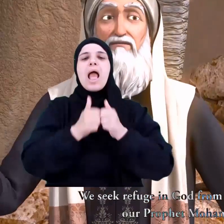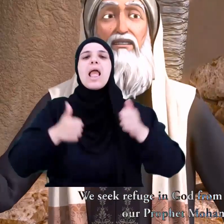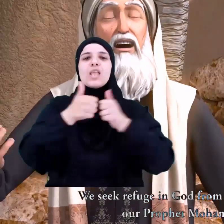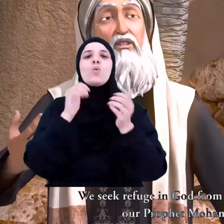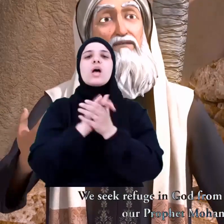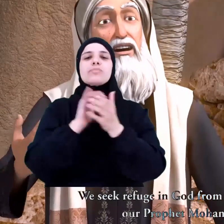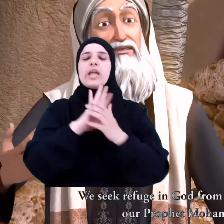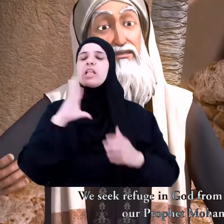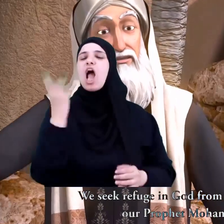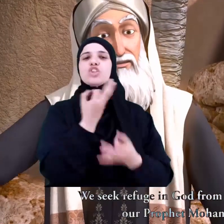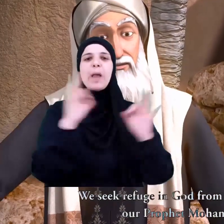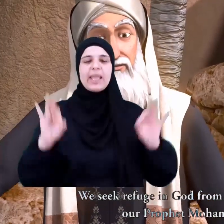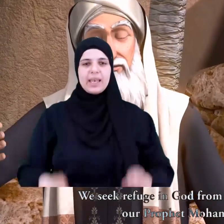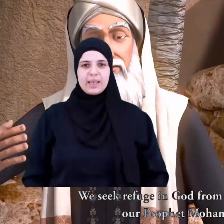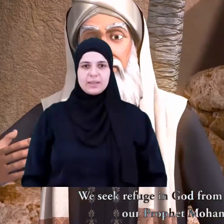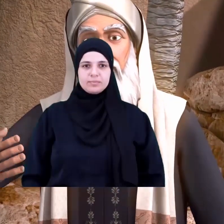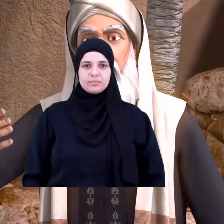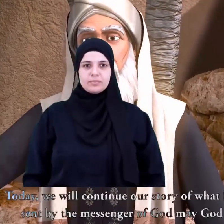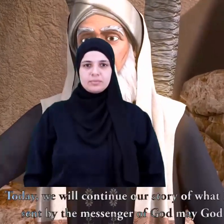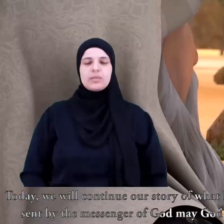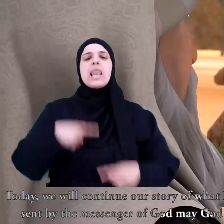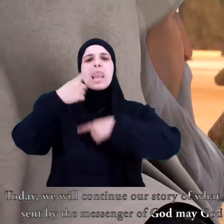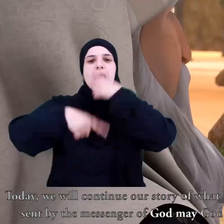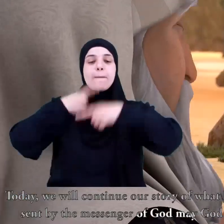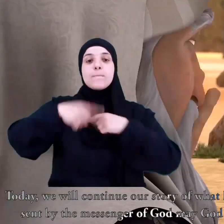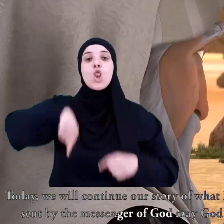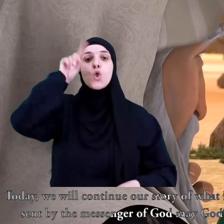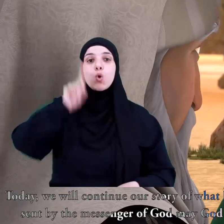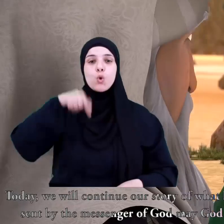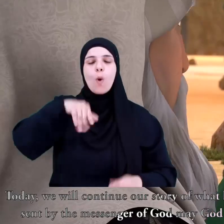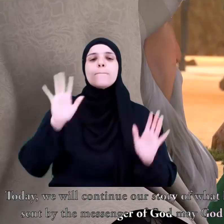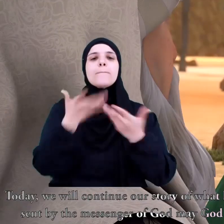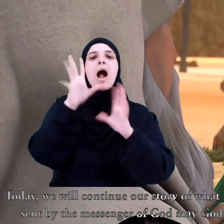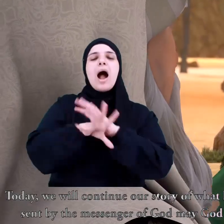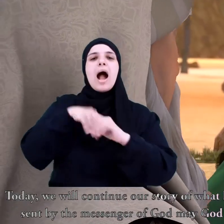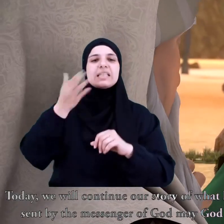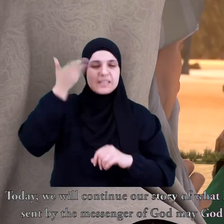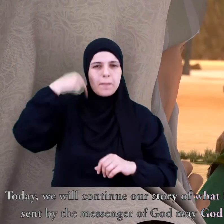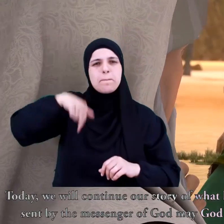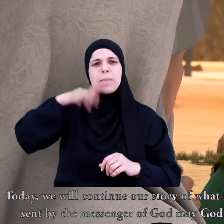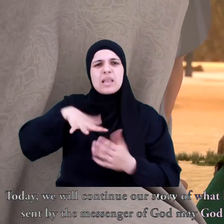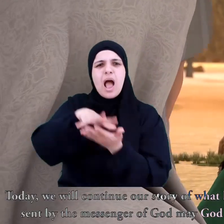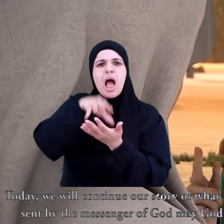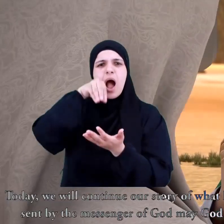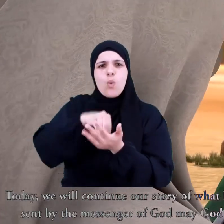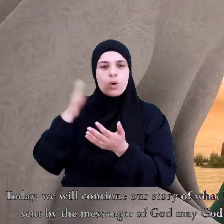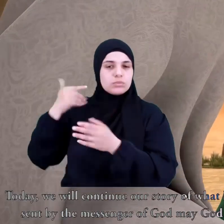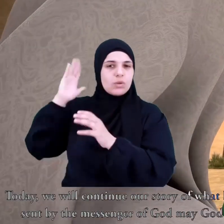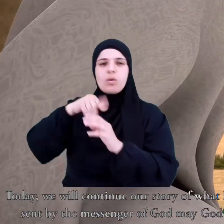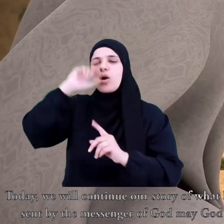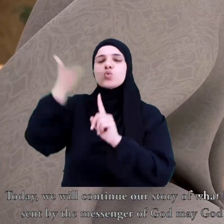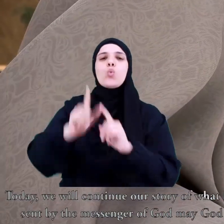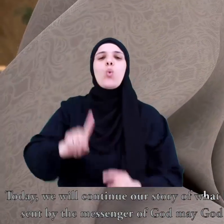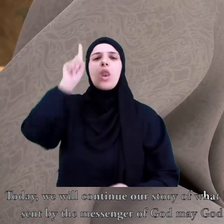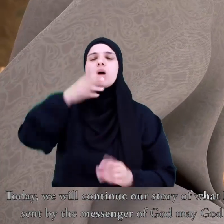وآله وصحبه أجمعين. نكمل اليوم ما حدث من أمر من بعثهما